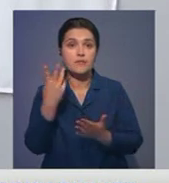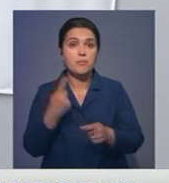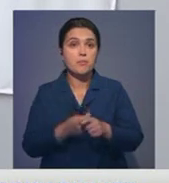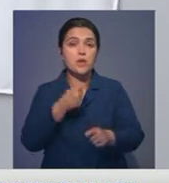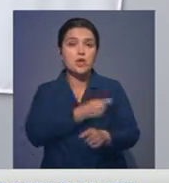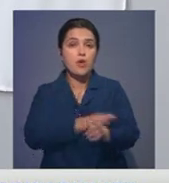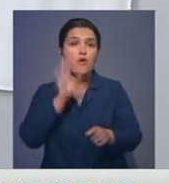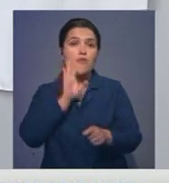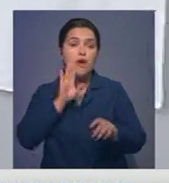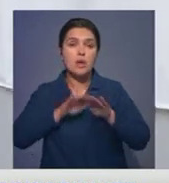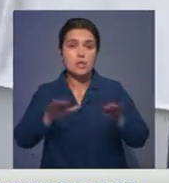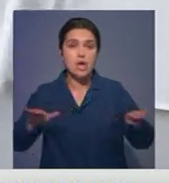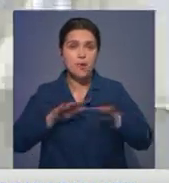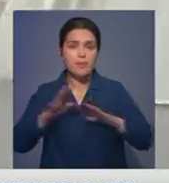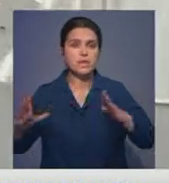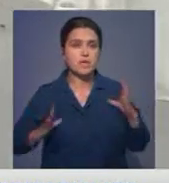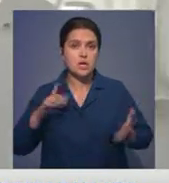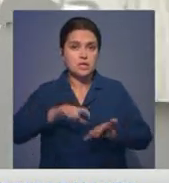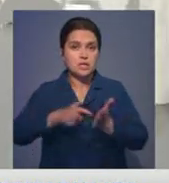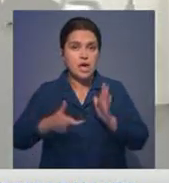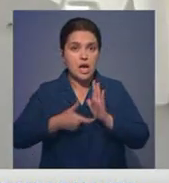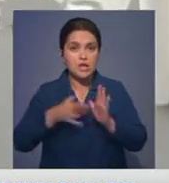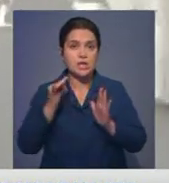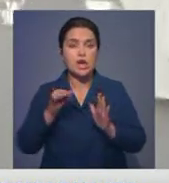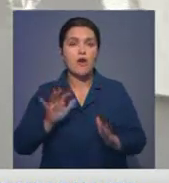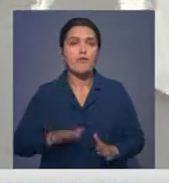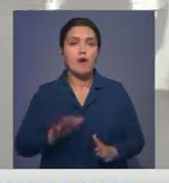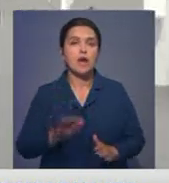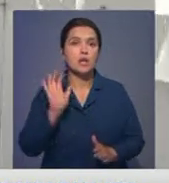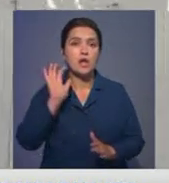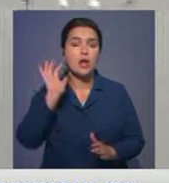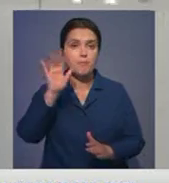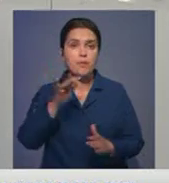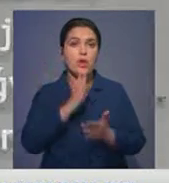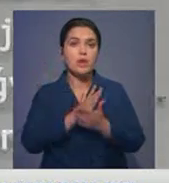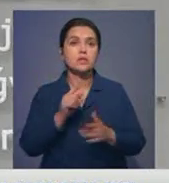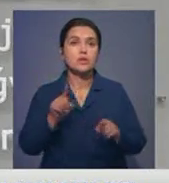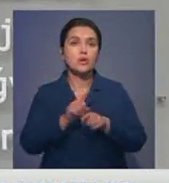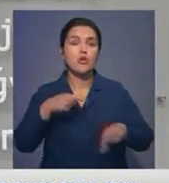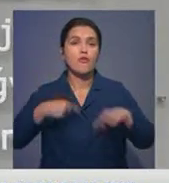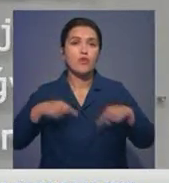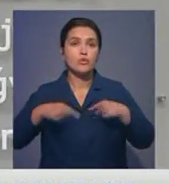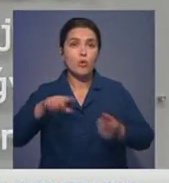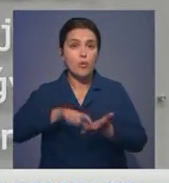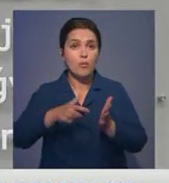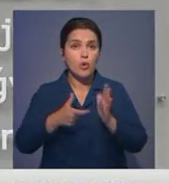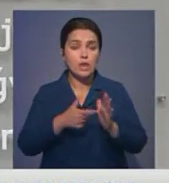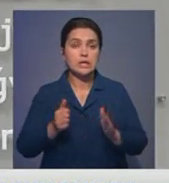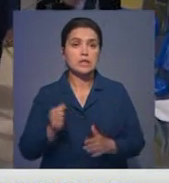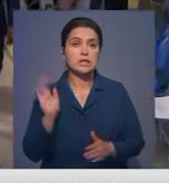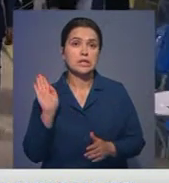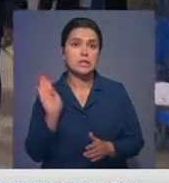бассейн, тренажерный зал, залы для единоборств и занятий волейболом. Снаружи футбольное поле и теннисный корт.